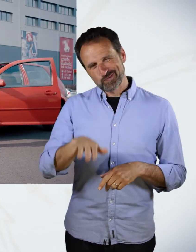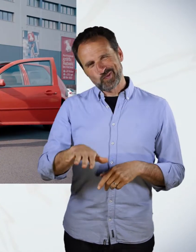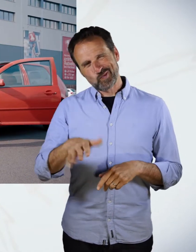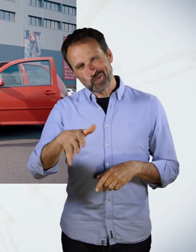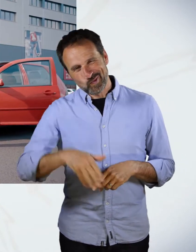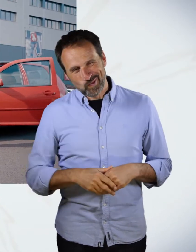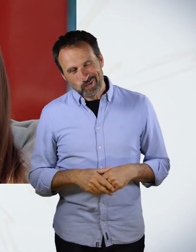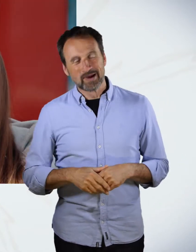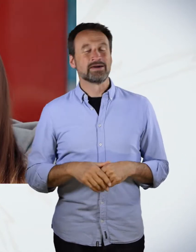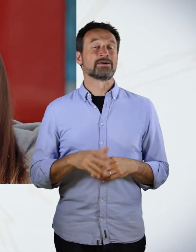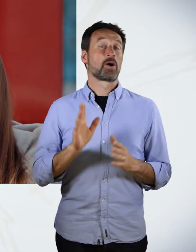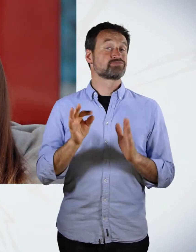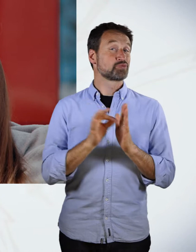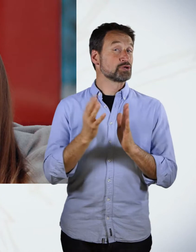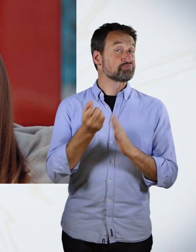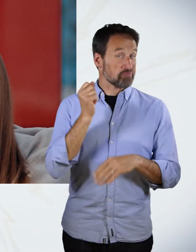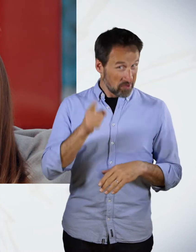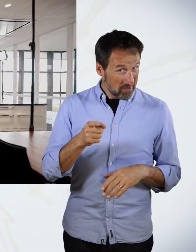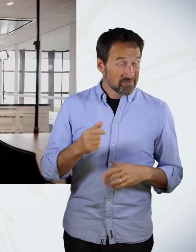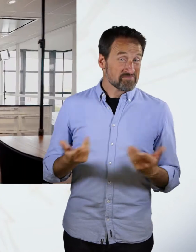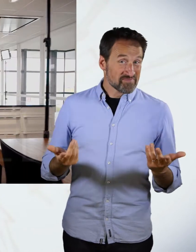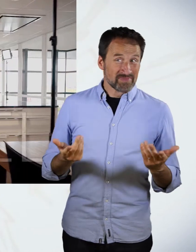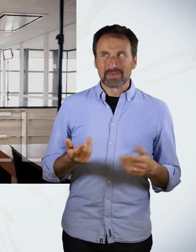Hölle leitet mich an? Bitte nicht wieder einer von euch, oder?